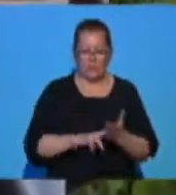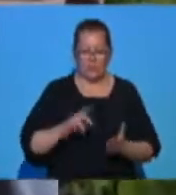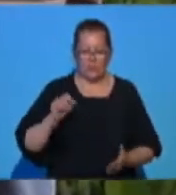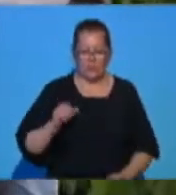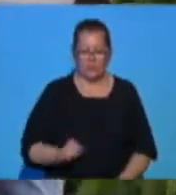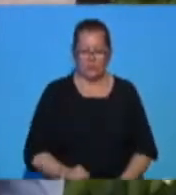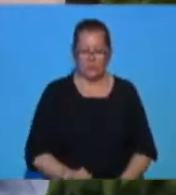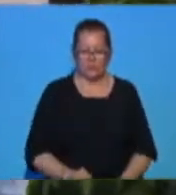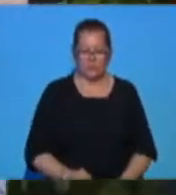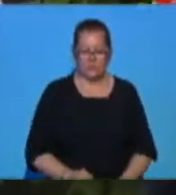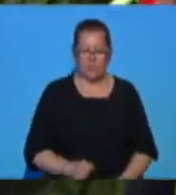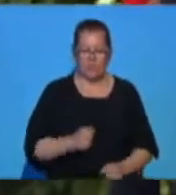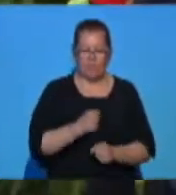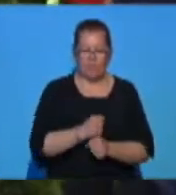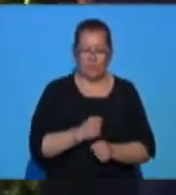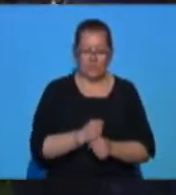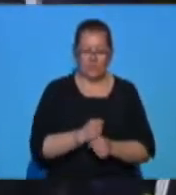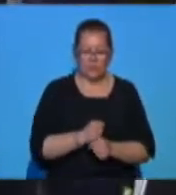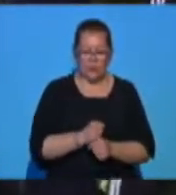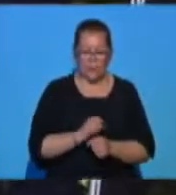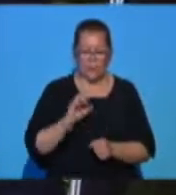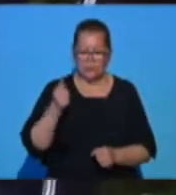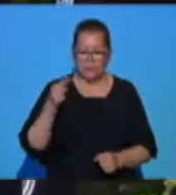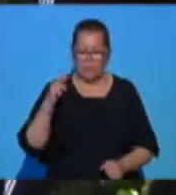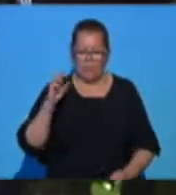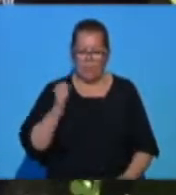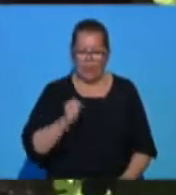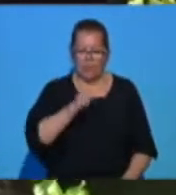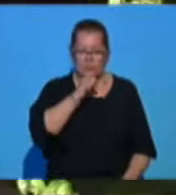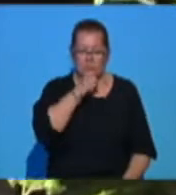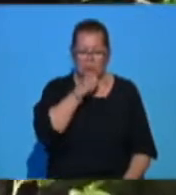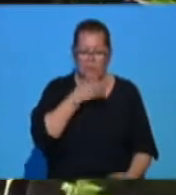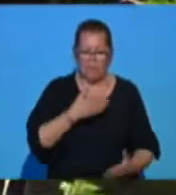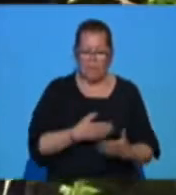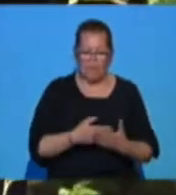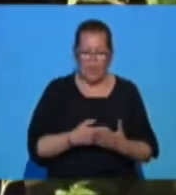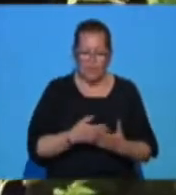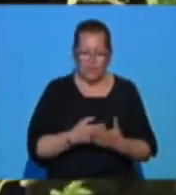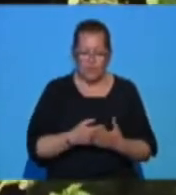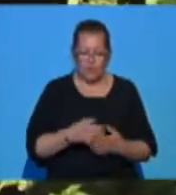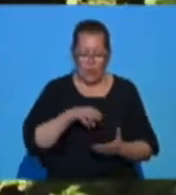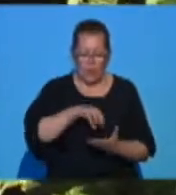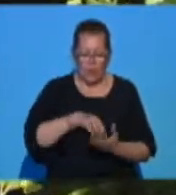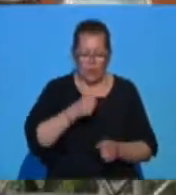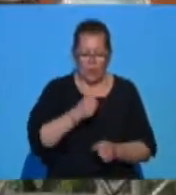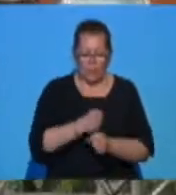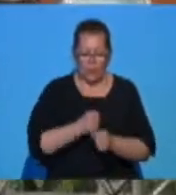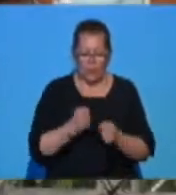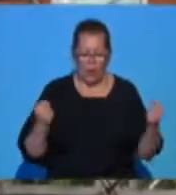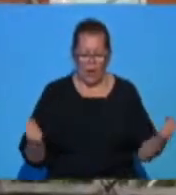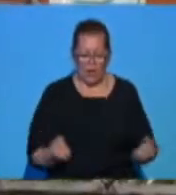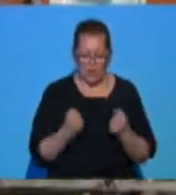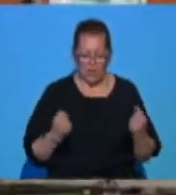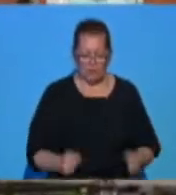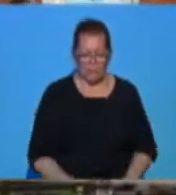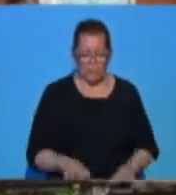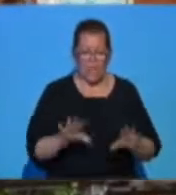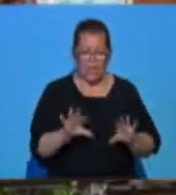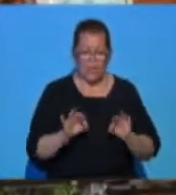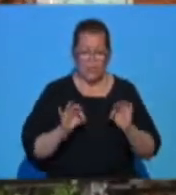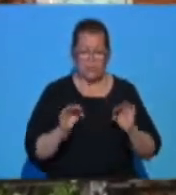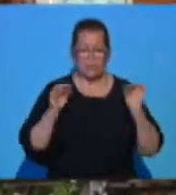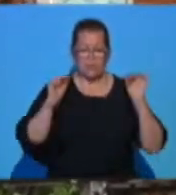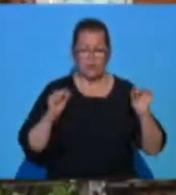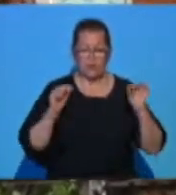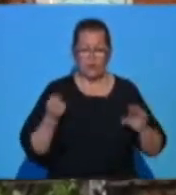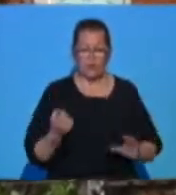dreptul salariaților să beneficieze de un spor de vechime, deoarece au lucrat în condiții grele de muncă. Printre cei defavorizați îl găsim și pe acest domn căruia